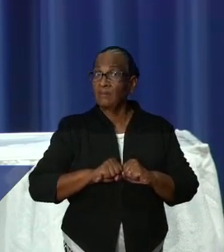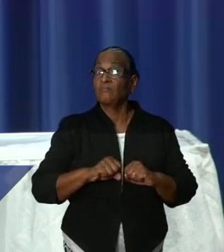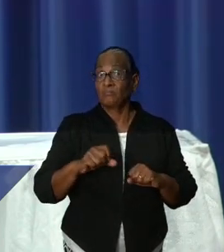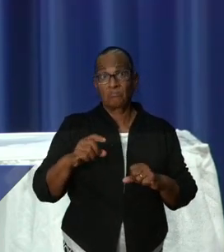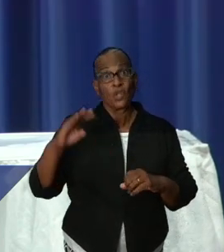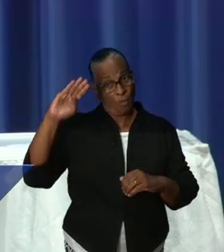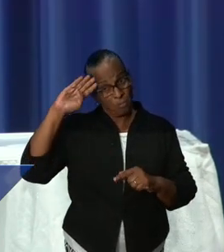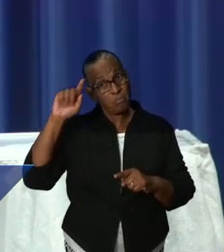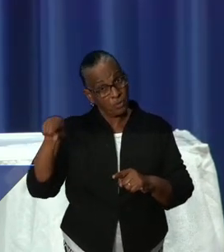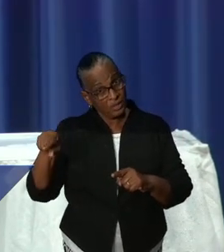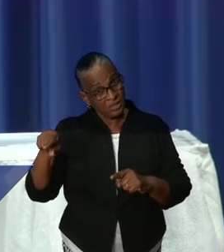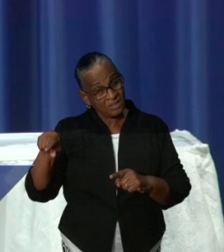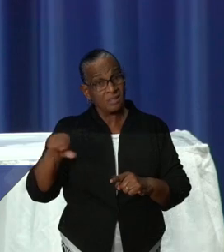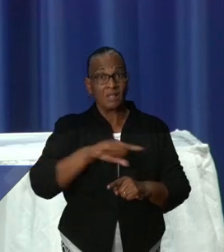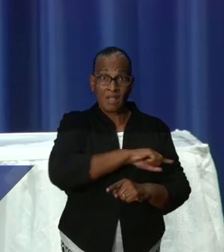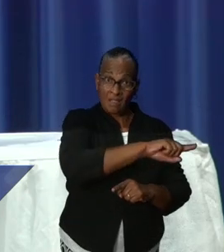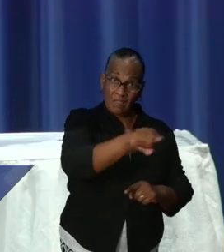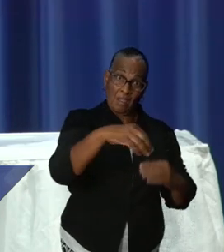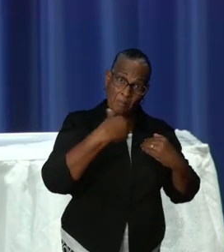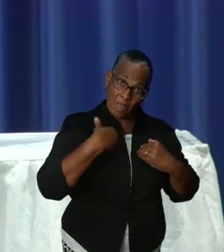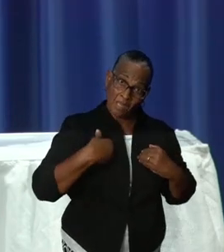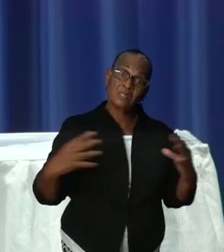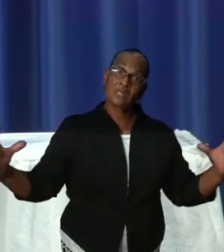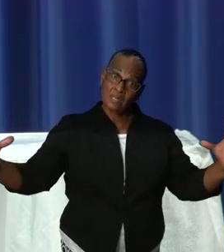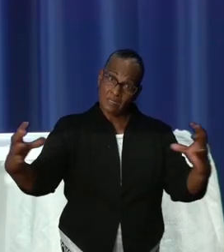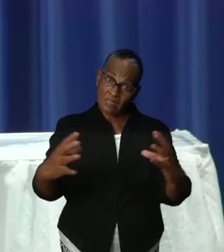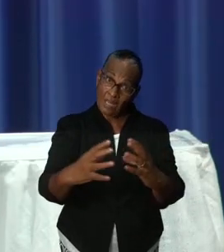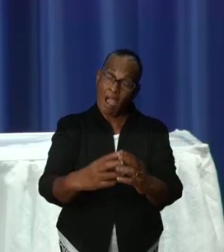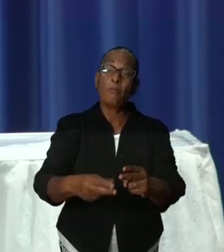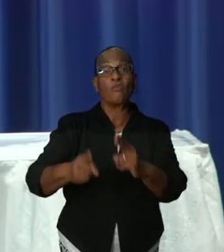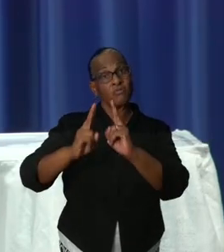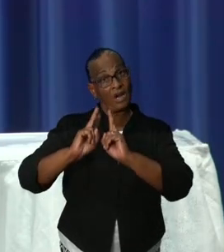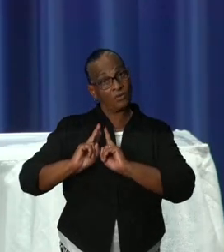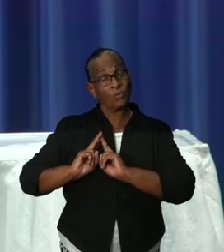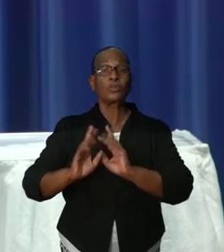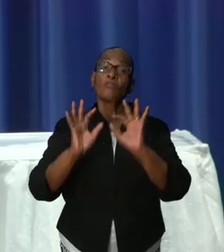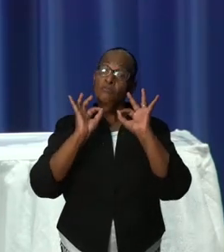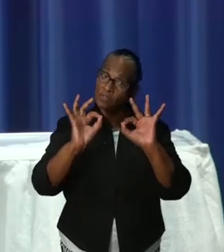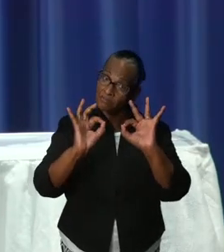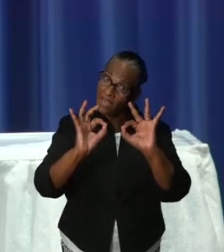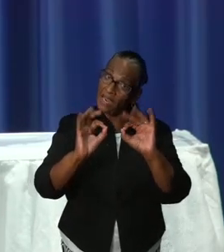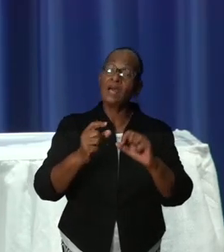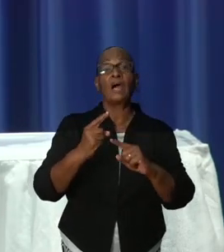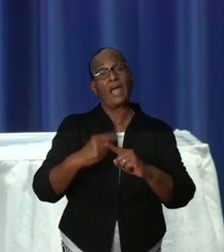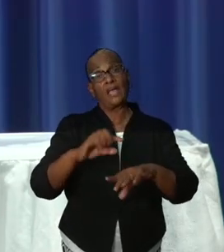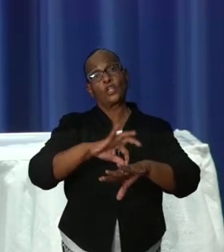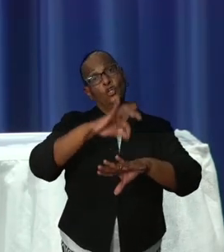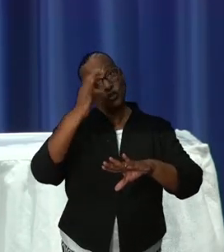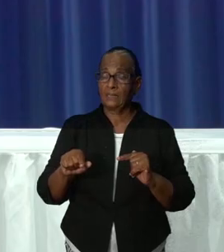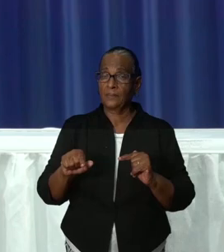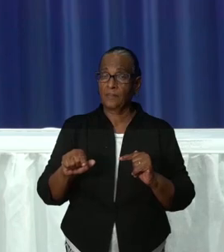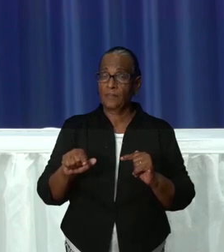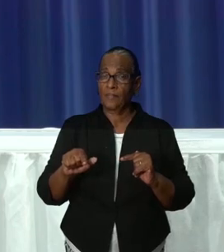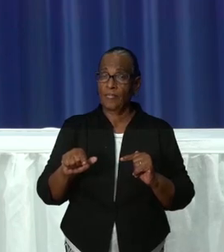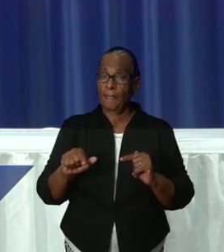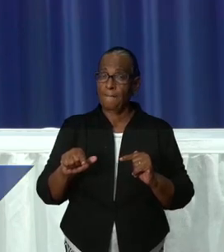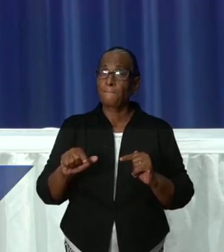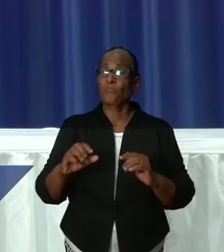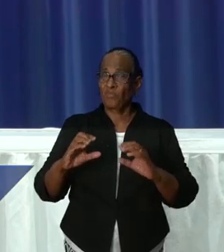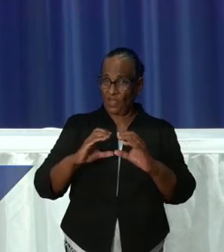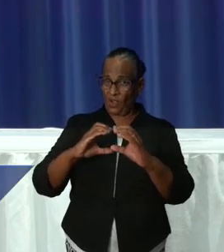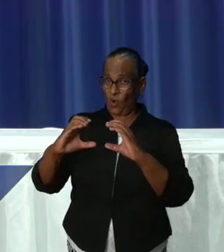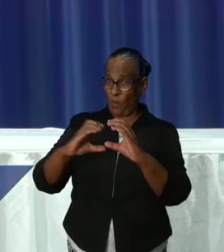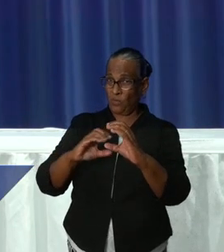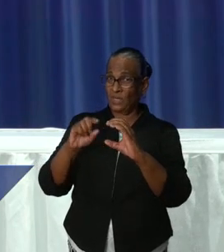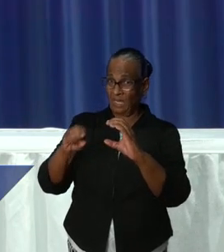samen verantwoordelijk voor die algehele veiligheid, met name ook die gezondheid in Suriname. De communicatie